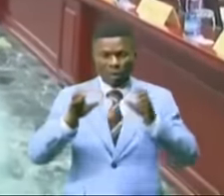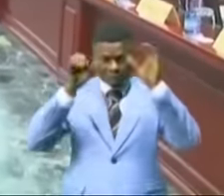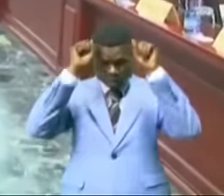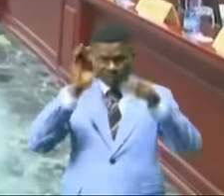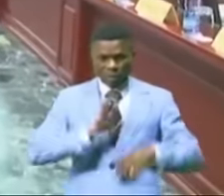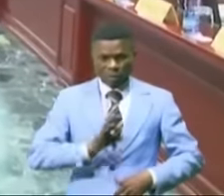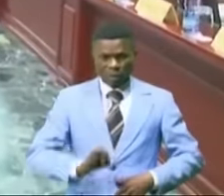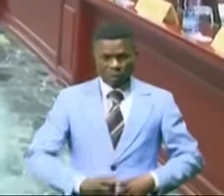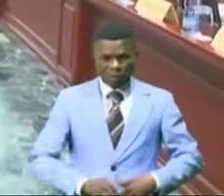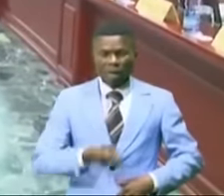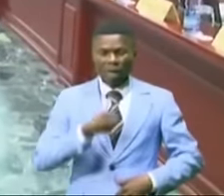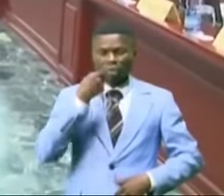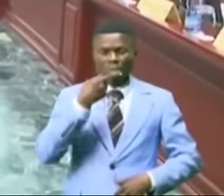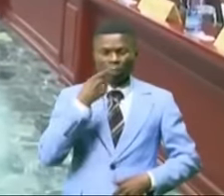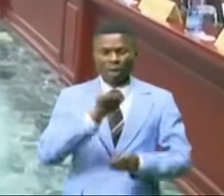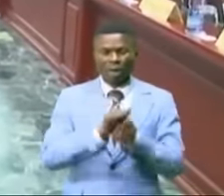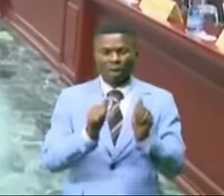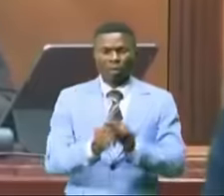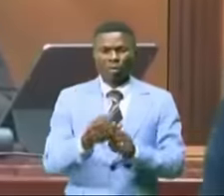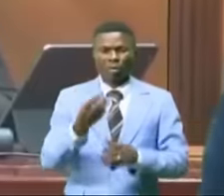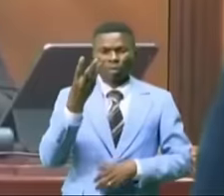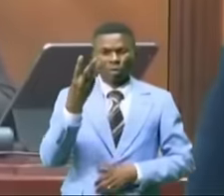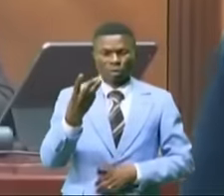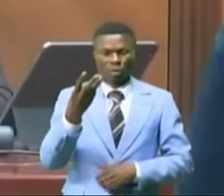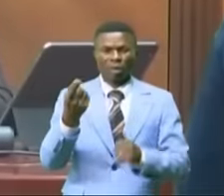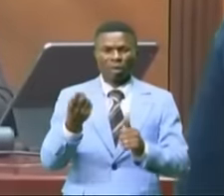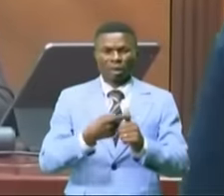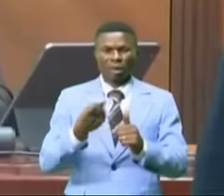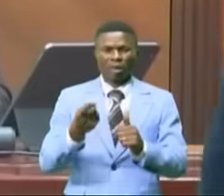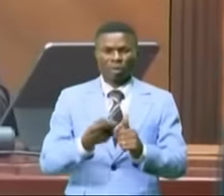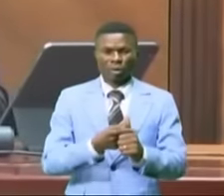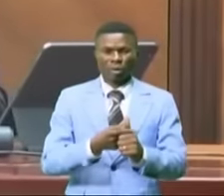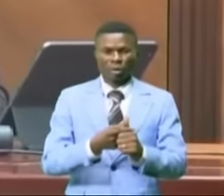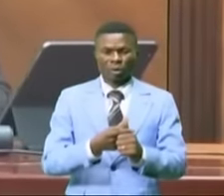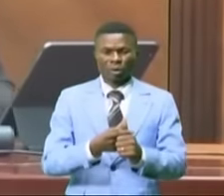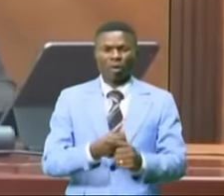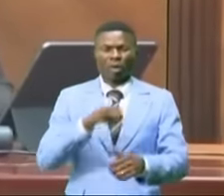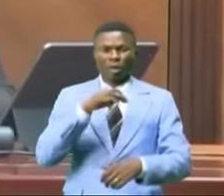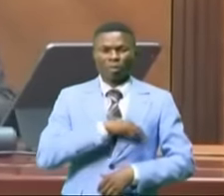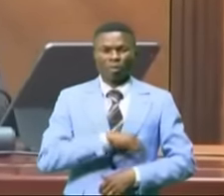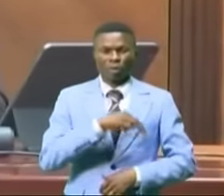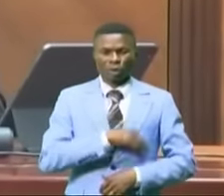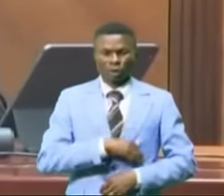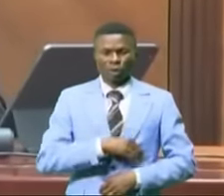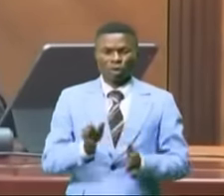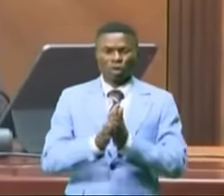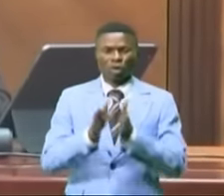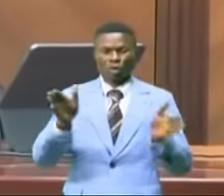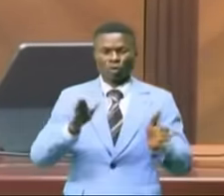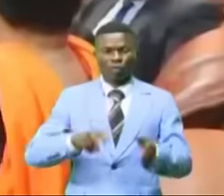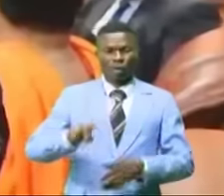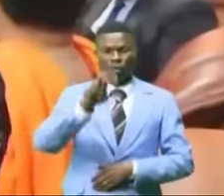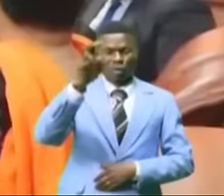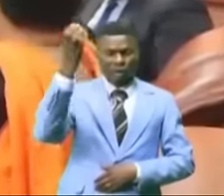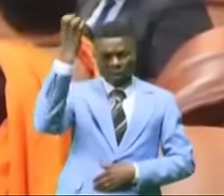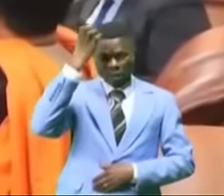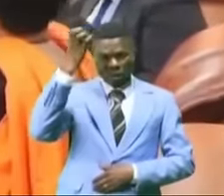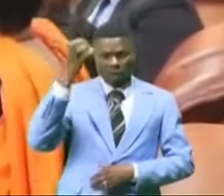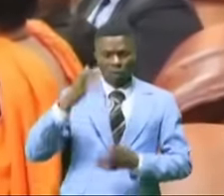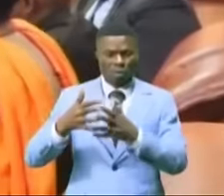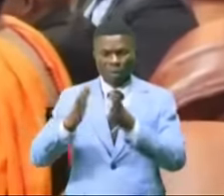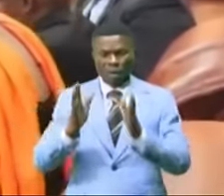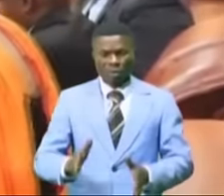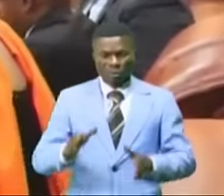porté essentiellement sur trois points. Le premier, de ses missions officielles à l'étranger. Le président